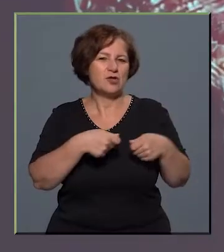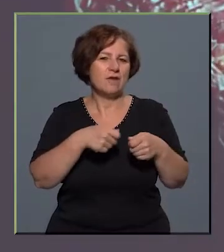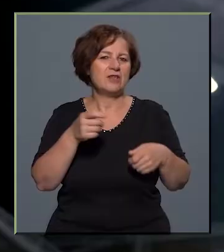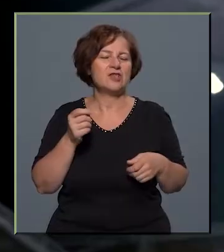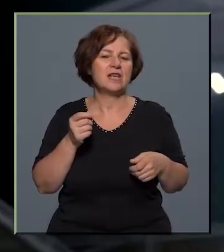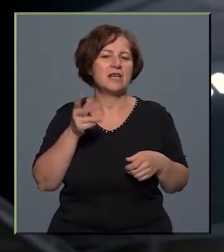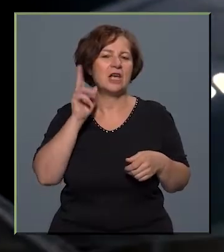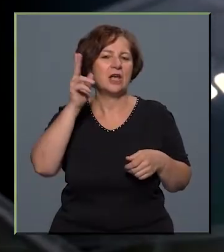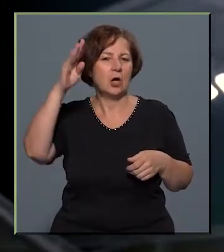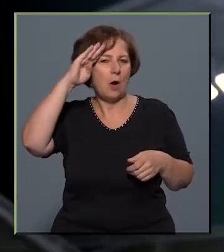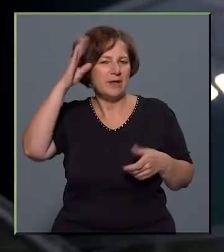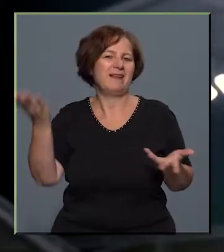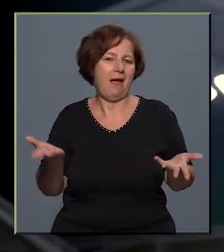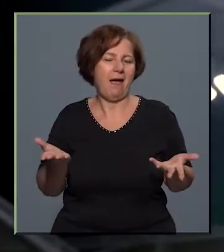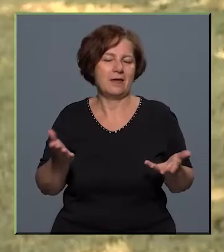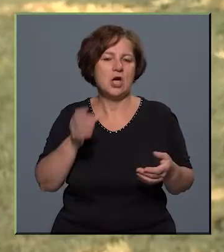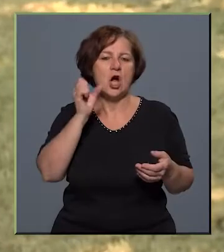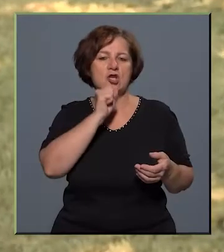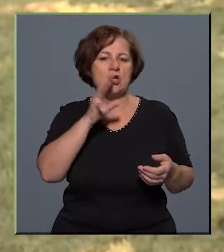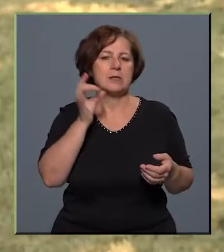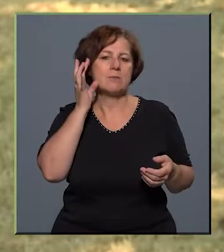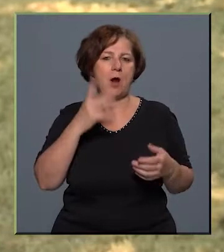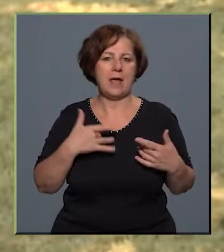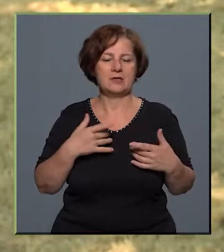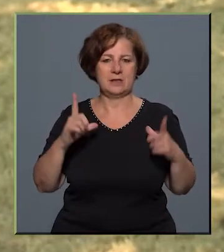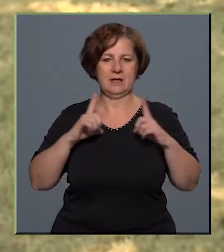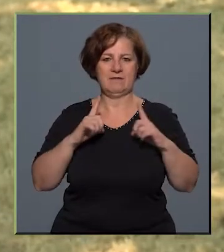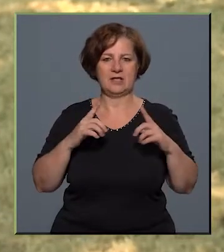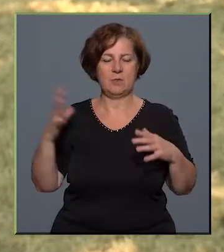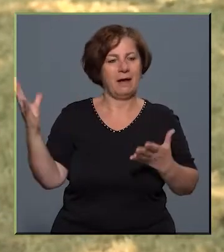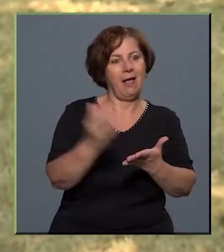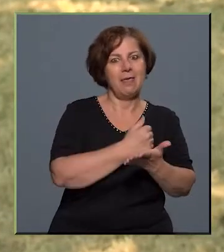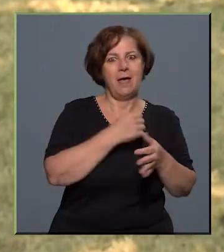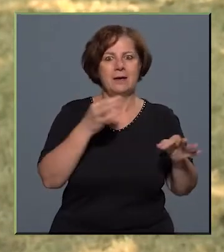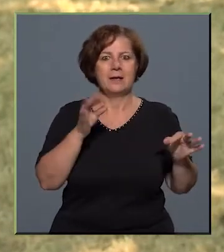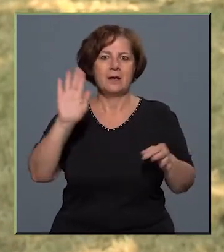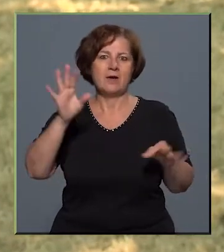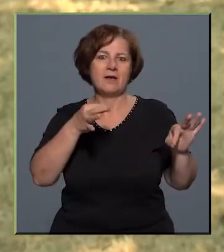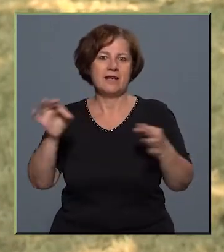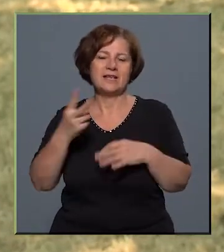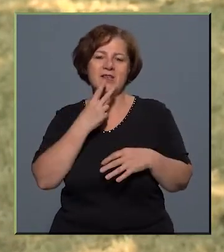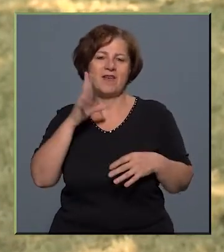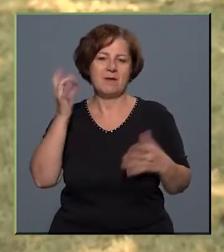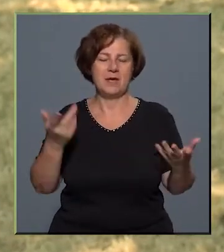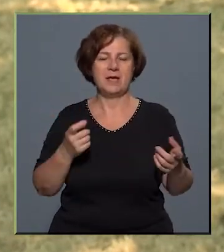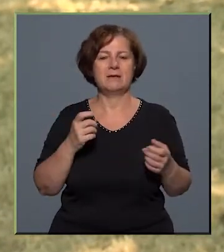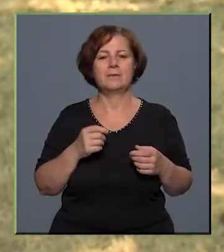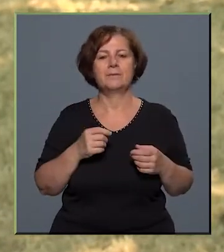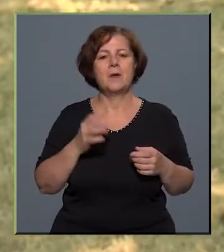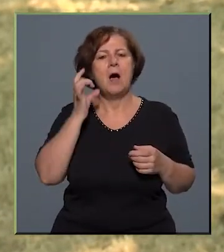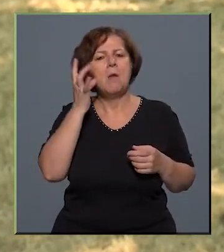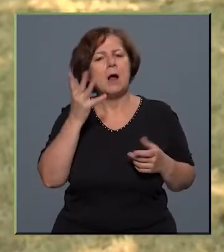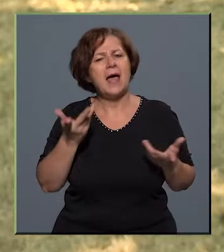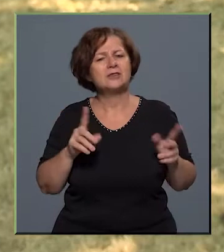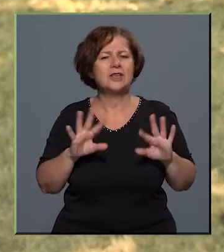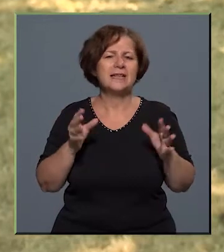Ranc Balázs, de nagyon sokat egyeztettünk. Hát az én elvárásaim nem lehetnek mások, mint hogy meg kell nyerni a hazai rendezésű világbajnokságot, azt gondolom. A Balázs talán